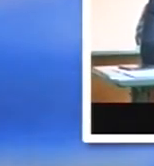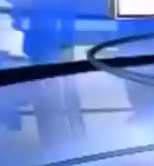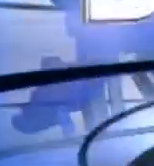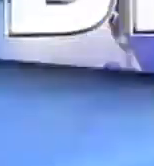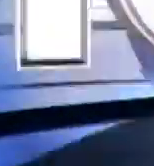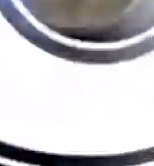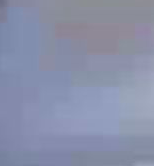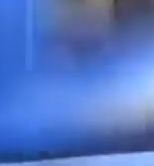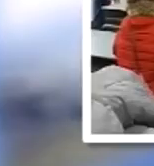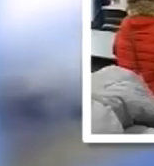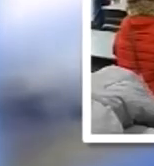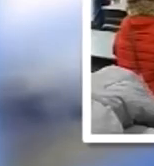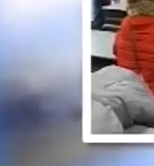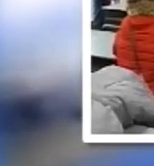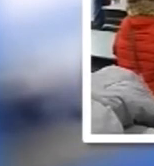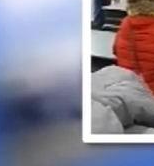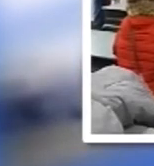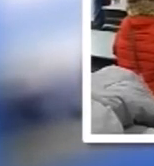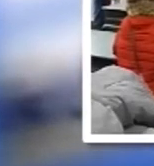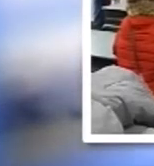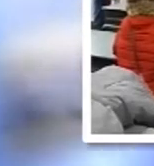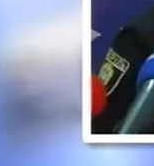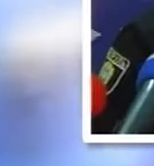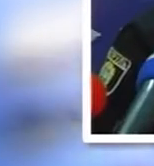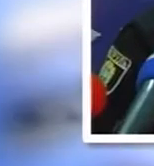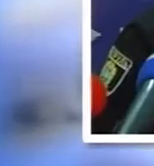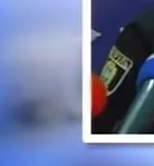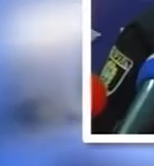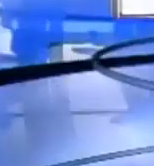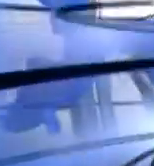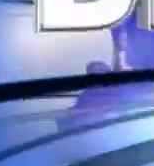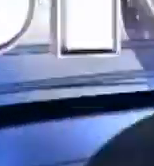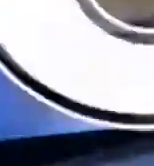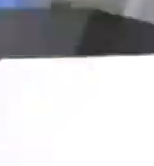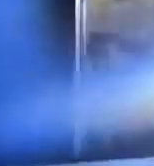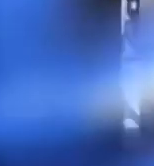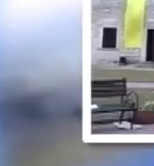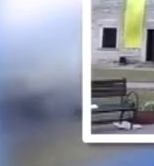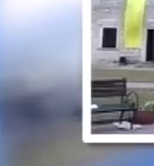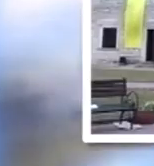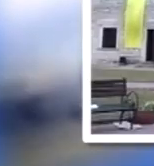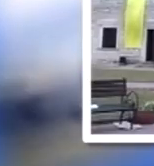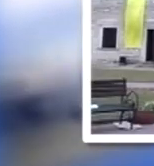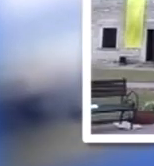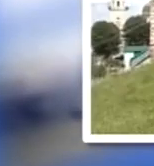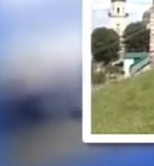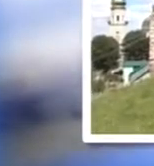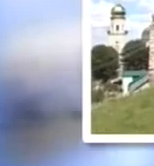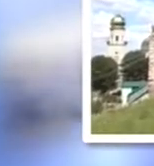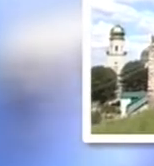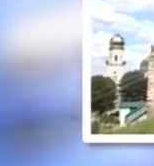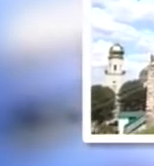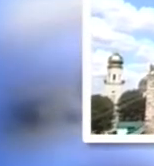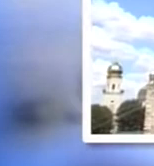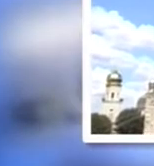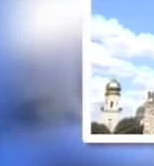по-новому. В області триває акція «16 днів проти насильства». На Тернопільщині планують здавати